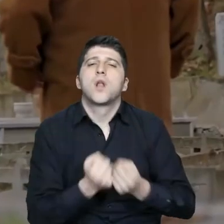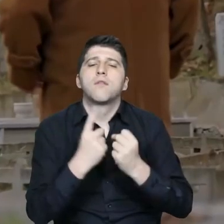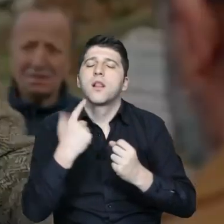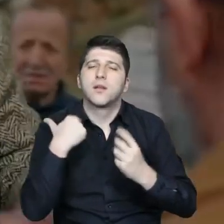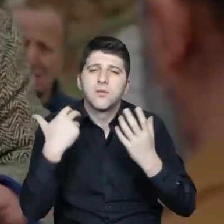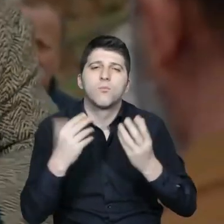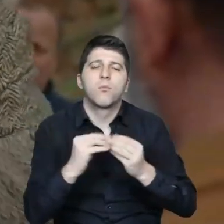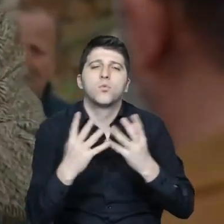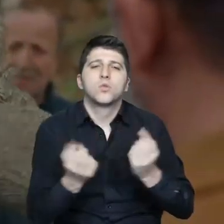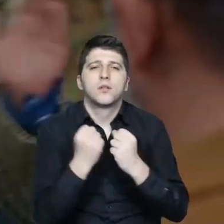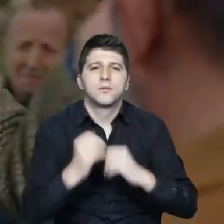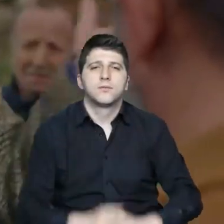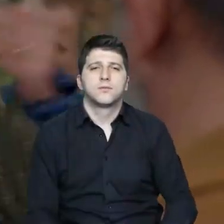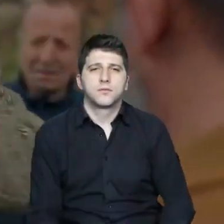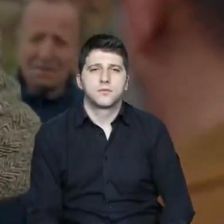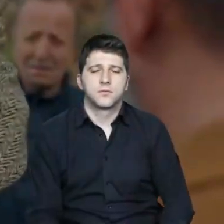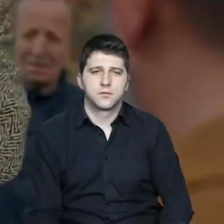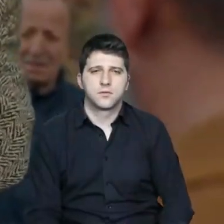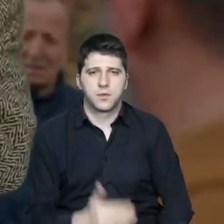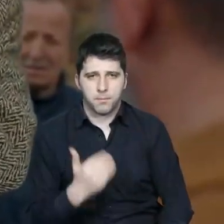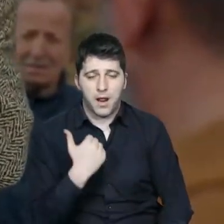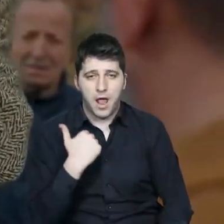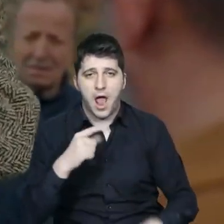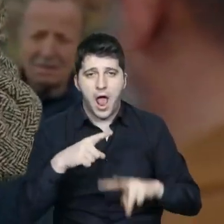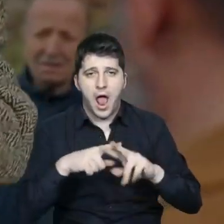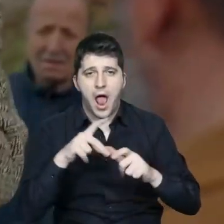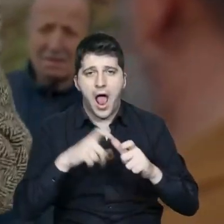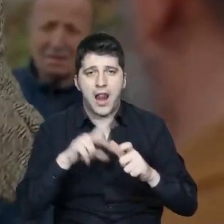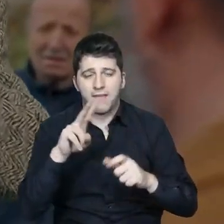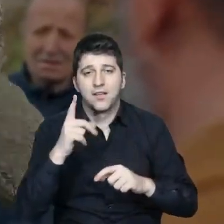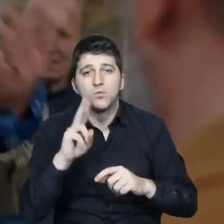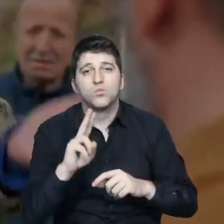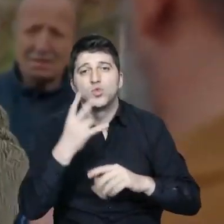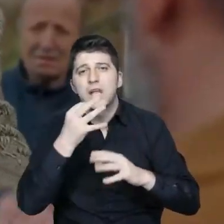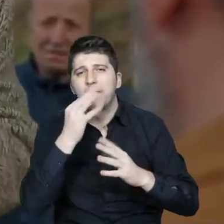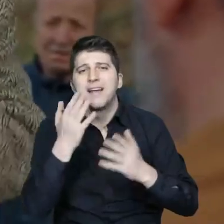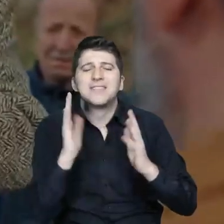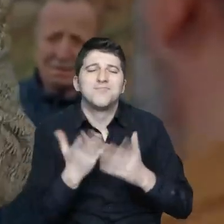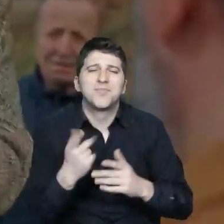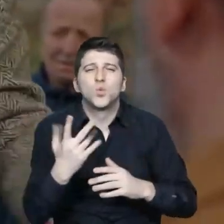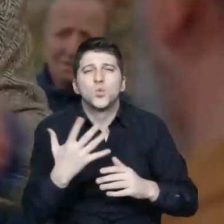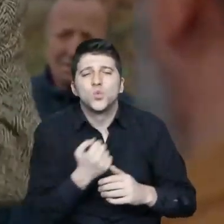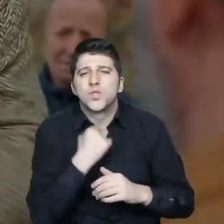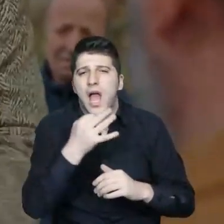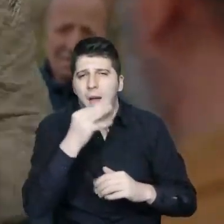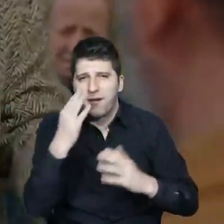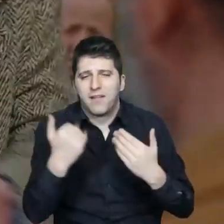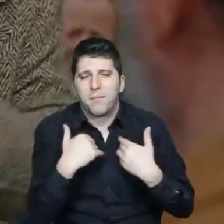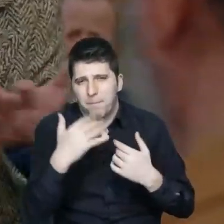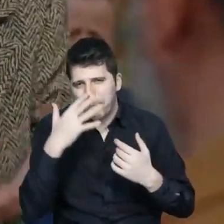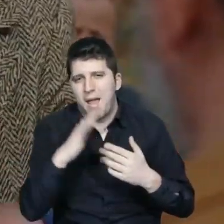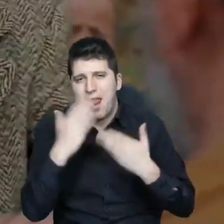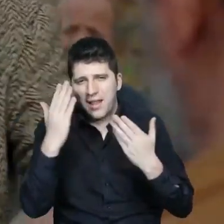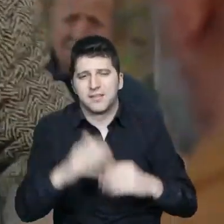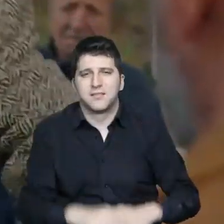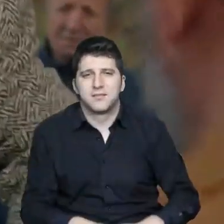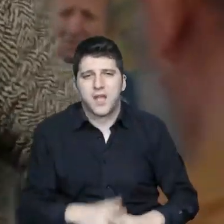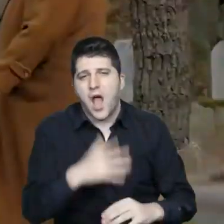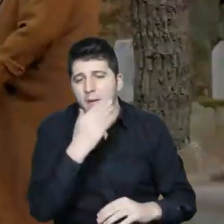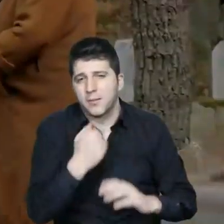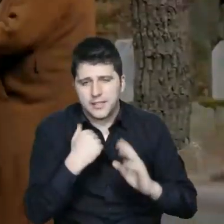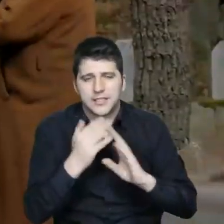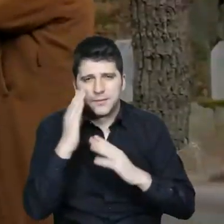yükten kurtardın. Ben ben hemen Alev Hanım'a müjdeli acı haberi vereyim. Bekler. Ayıptır,